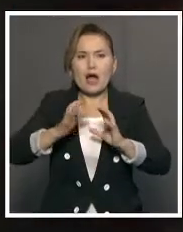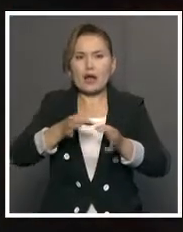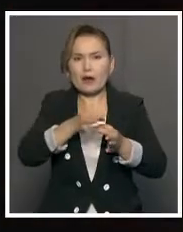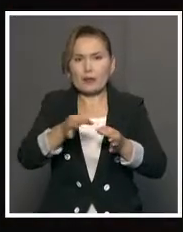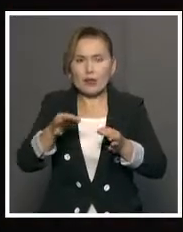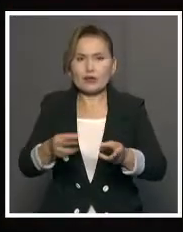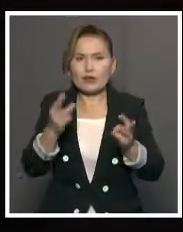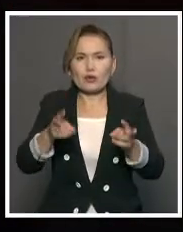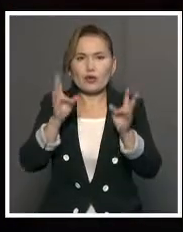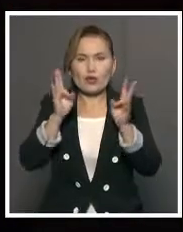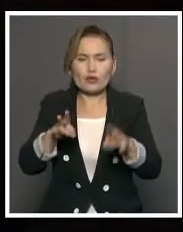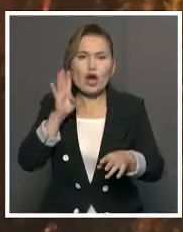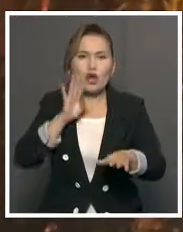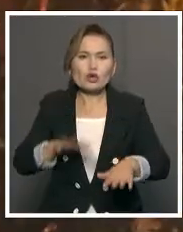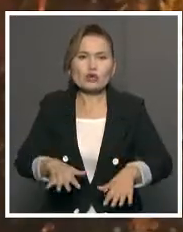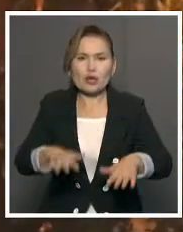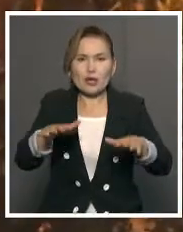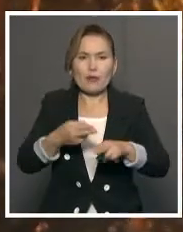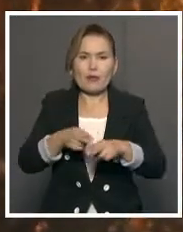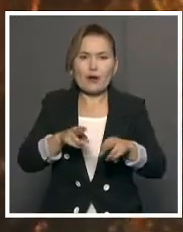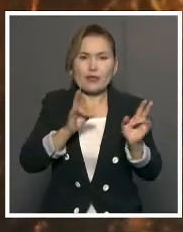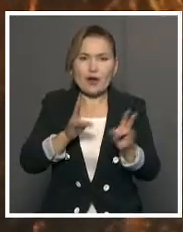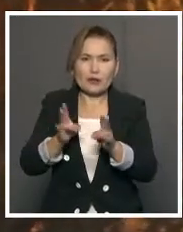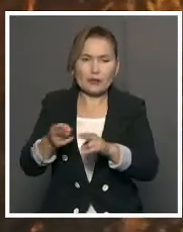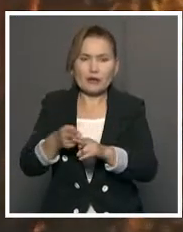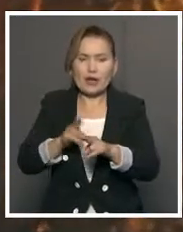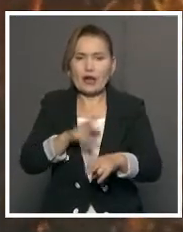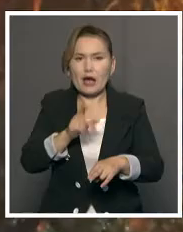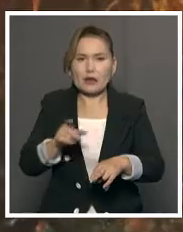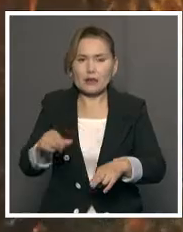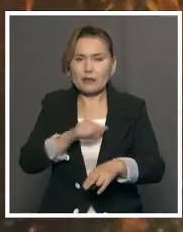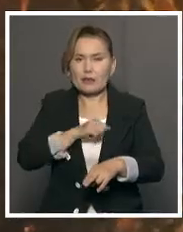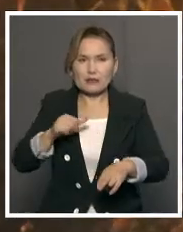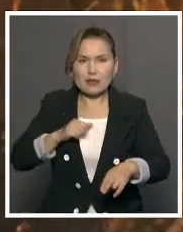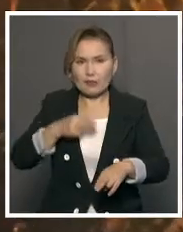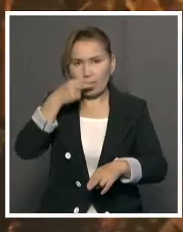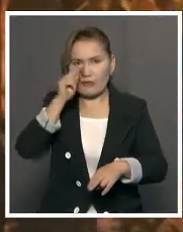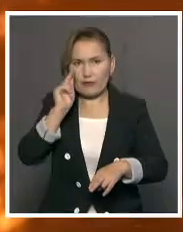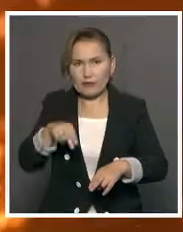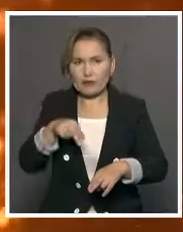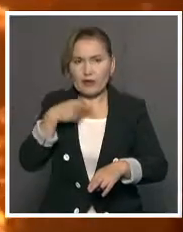аймақтарында болып жатқан өрт, су тасқыны тәрізді апаттарға адамның әрекеті себепші екені айтылған.